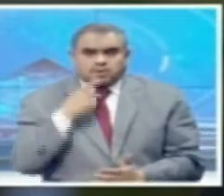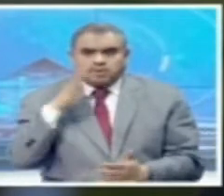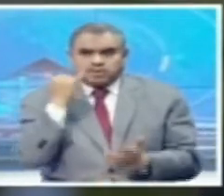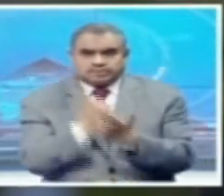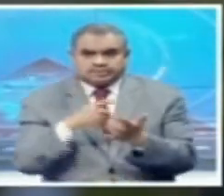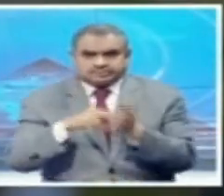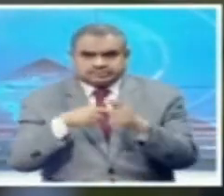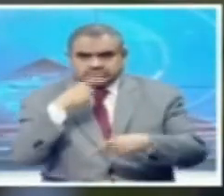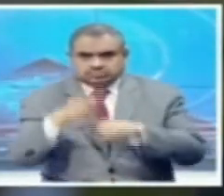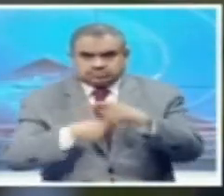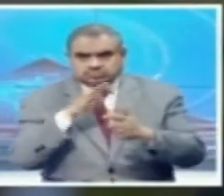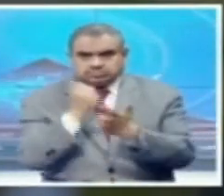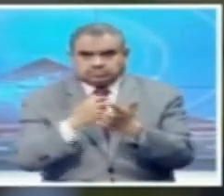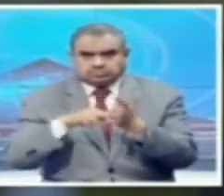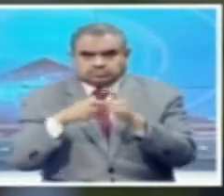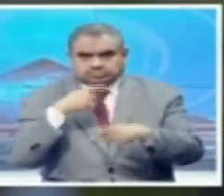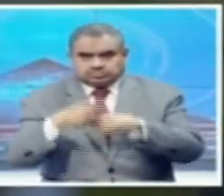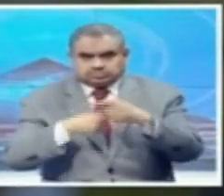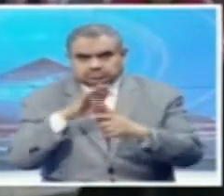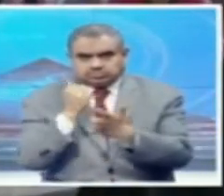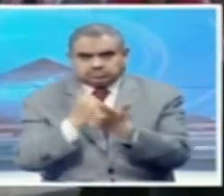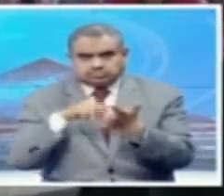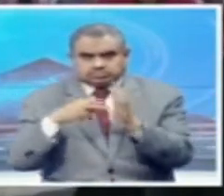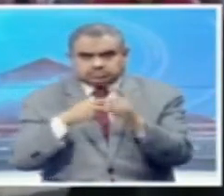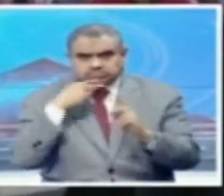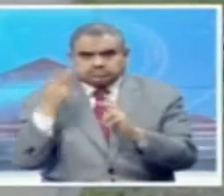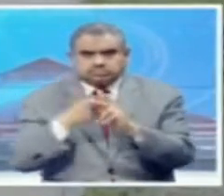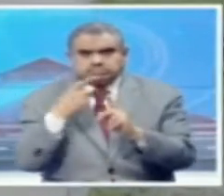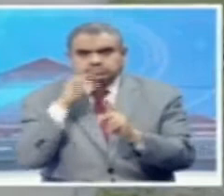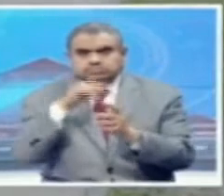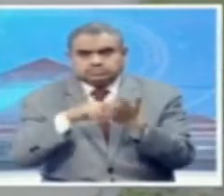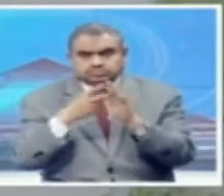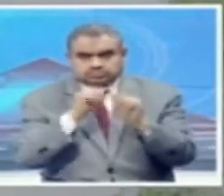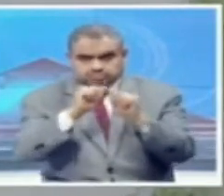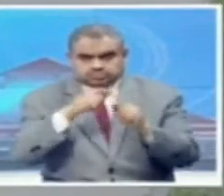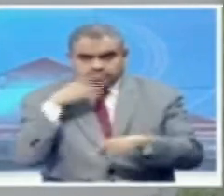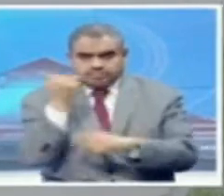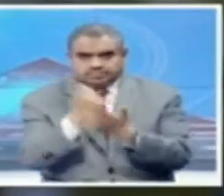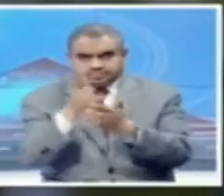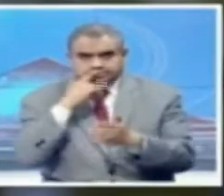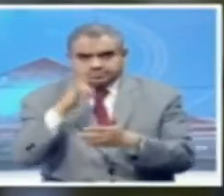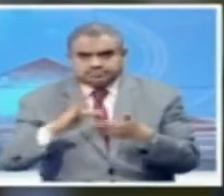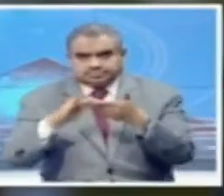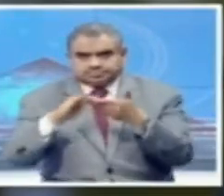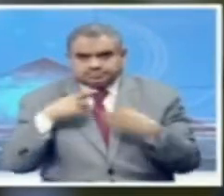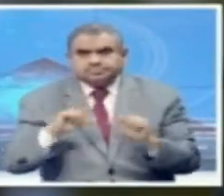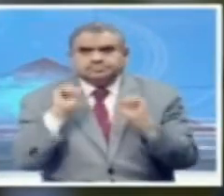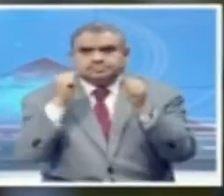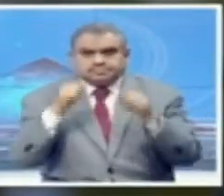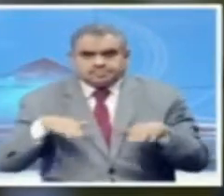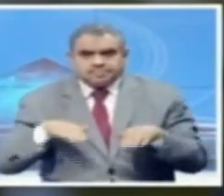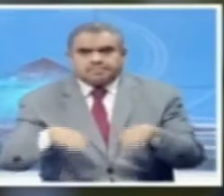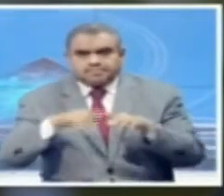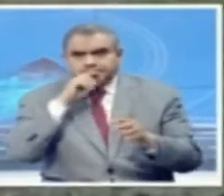لهم ويبارك لرئيس الجمهورية. يا رب أنا مقدمة على كرسي بالكهرباء،